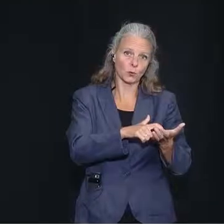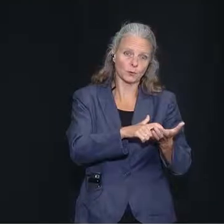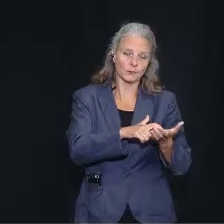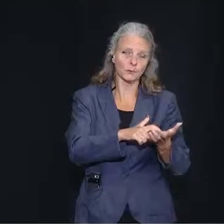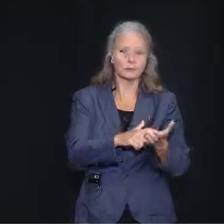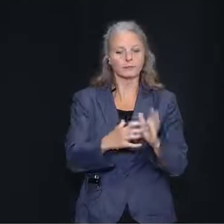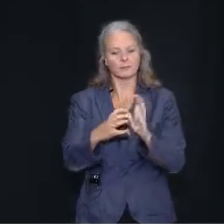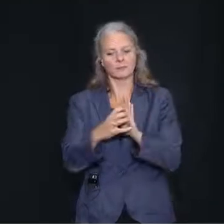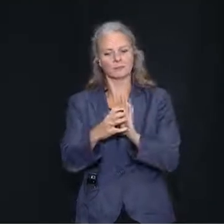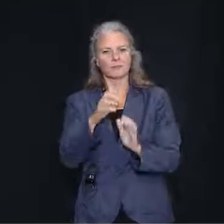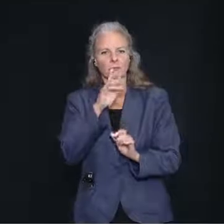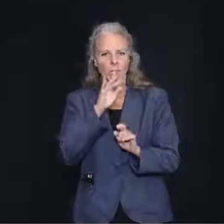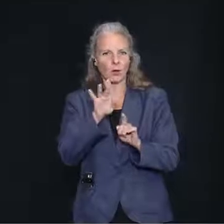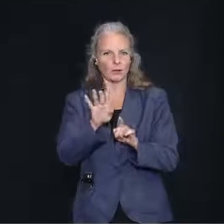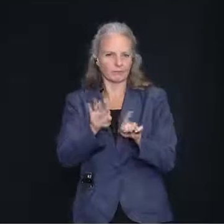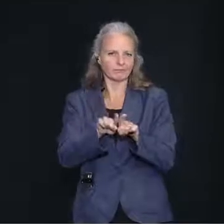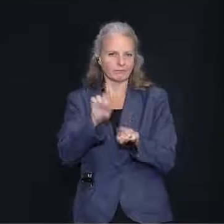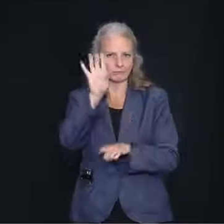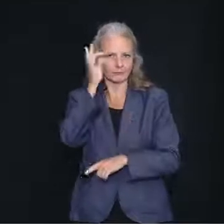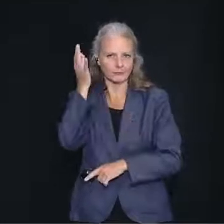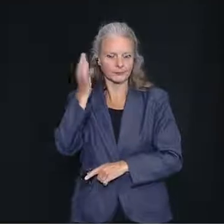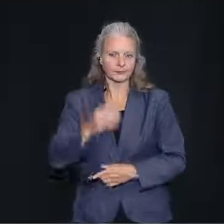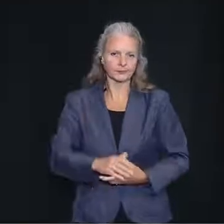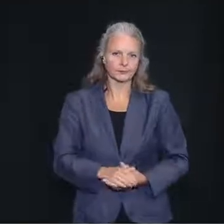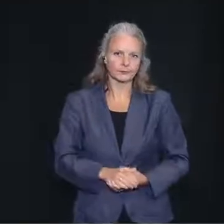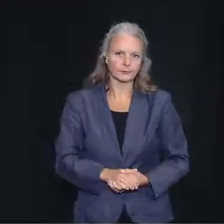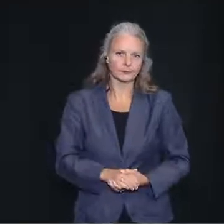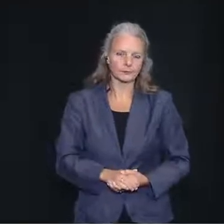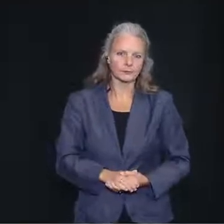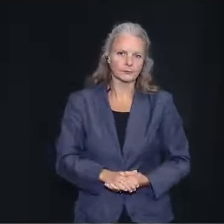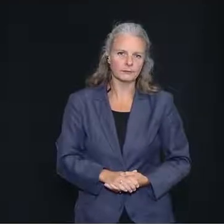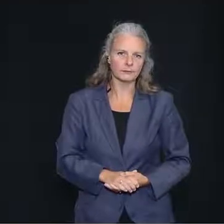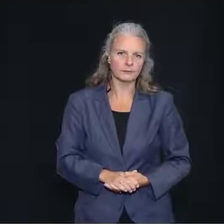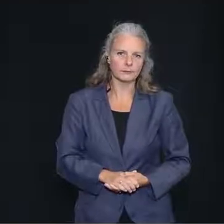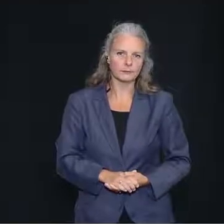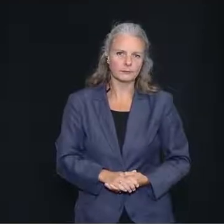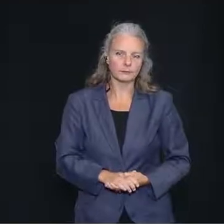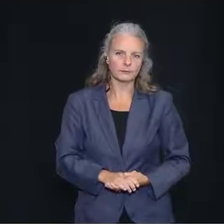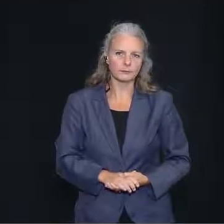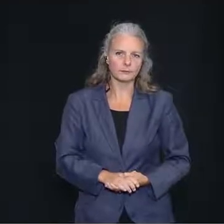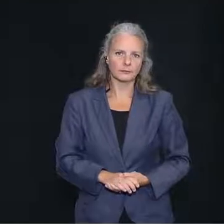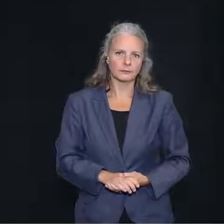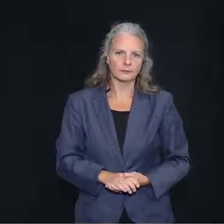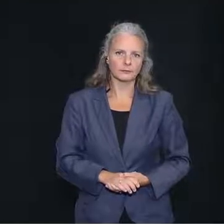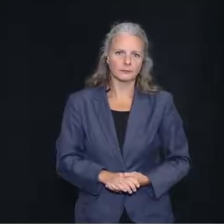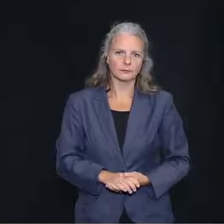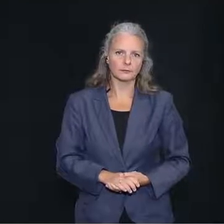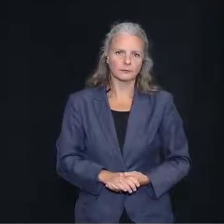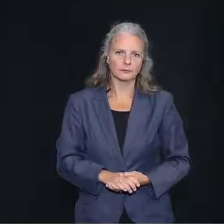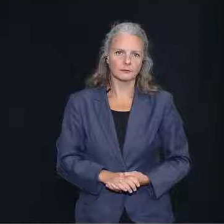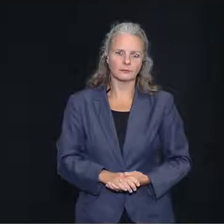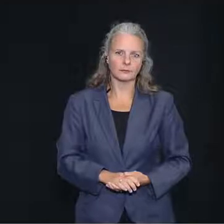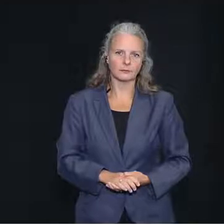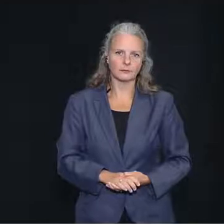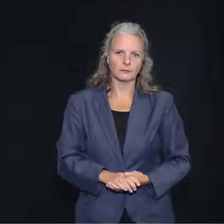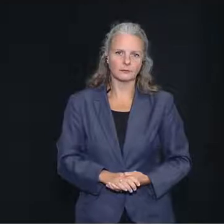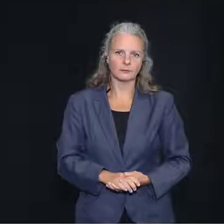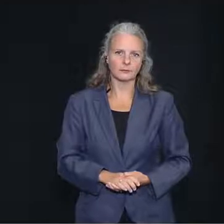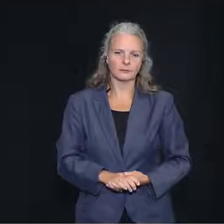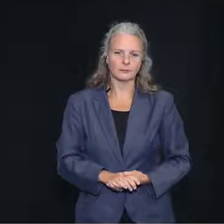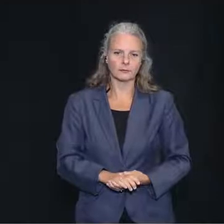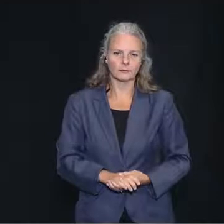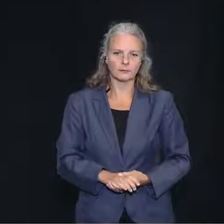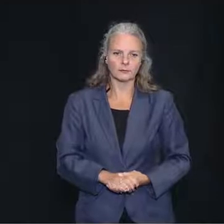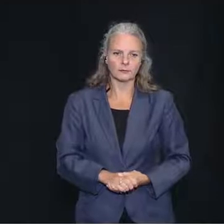vous ai rendu visible, ce sont vos réalités, les réalités autochtones de cette terre qui ont visité